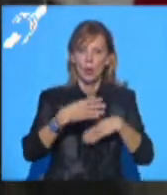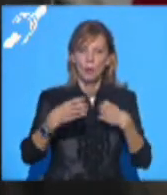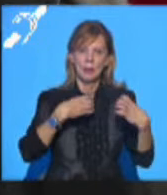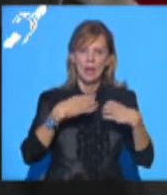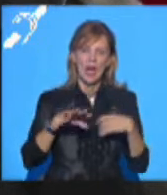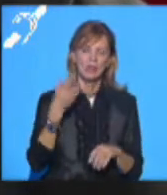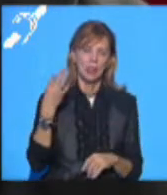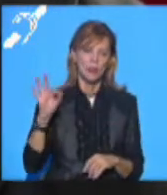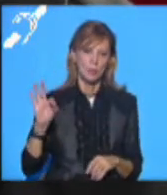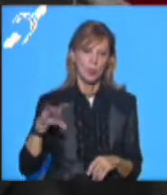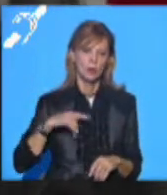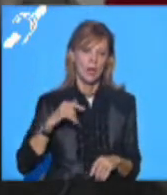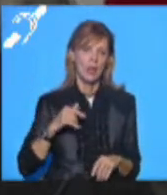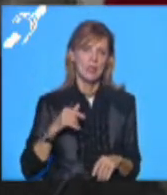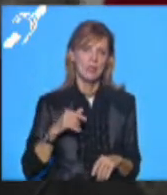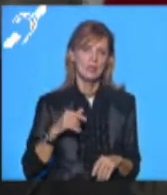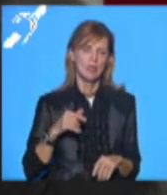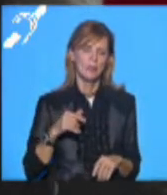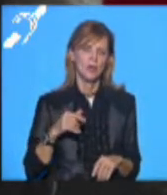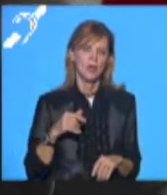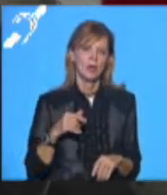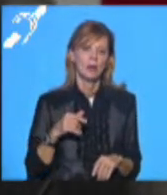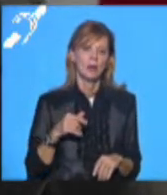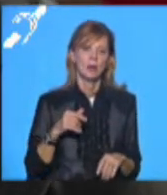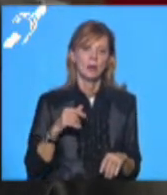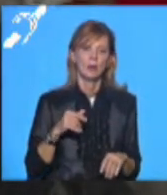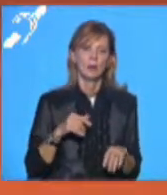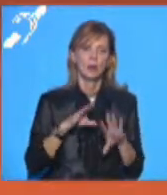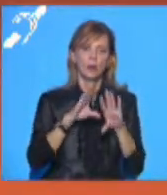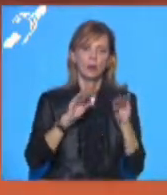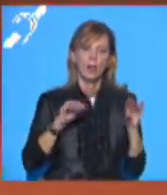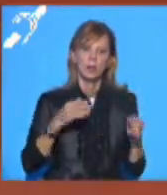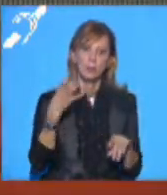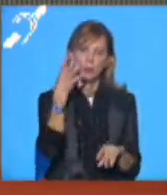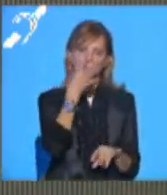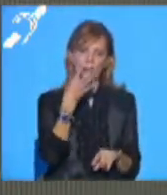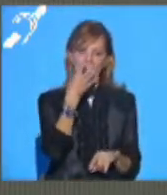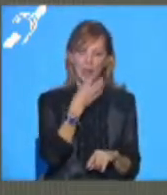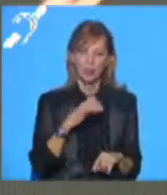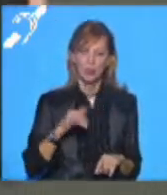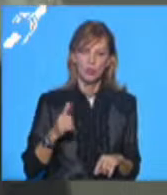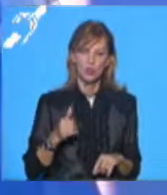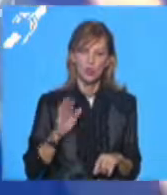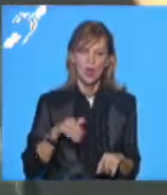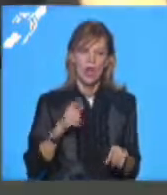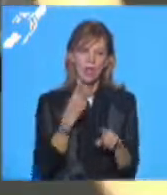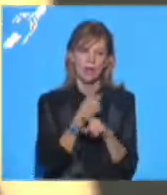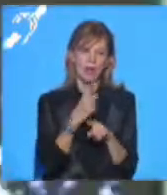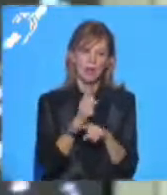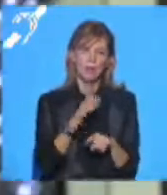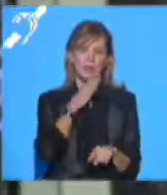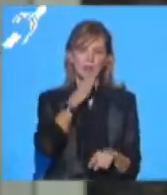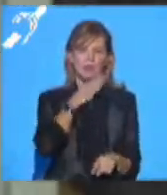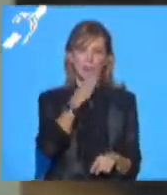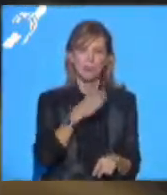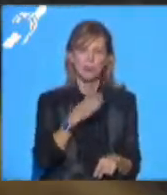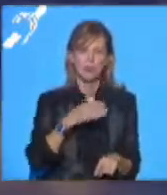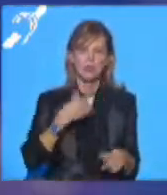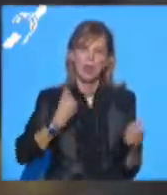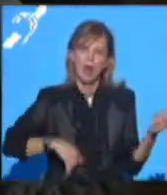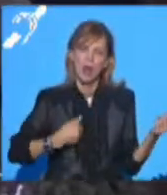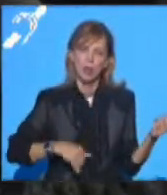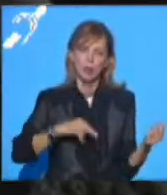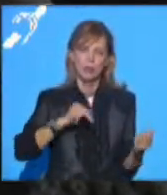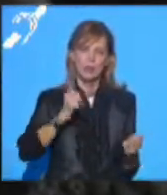moda. Este o colecție în care predomină negrul, are o componentă artistică, dar și elemente de muzică, cum ar fi rock sau